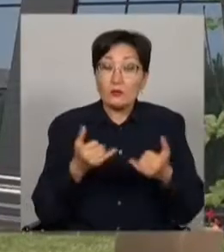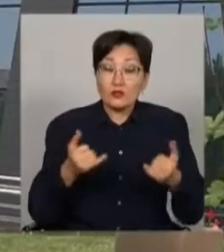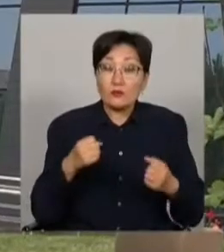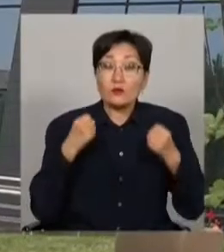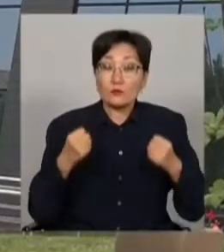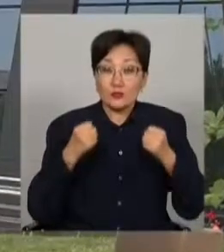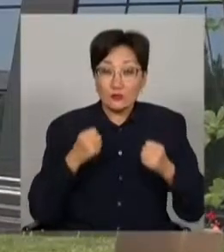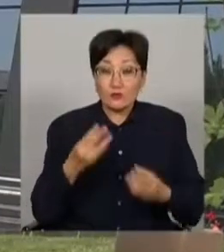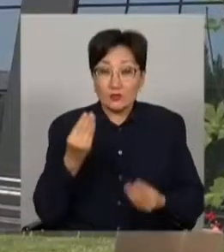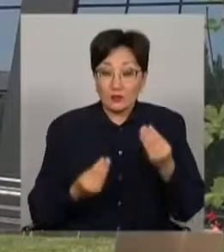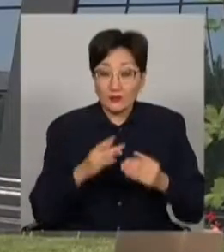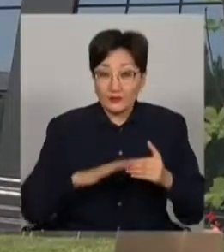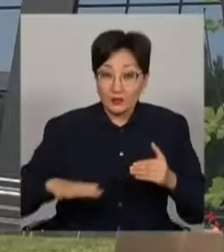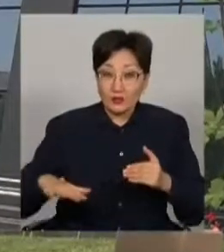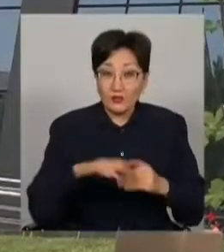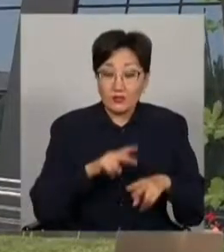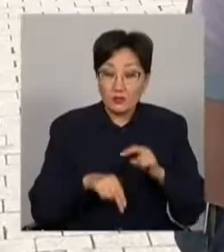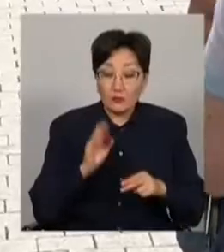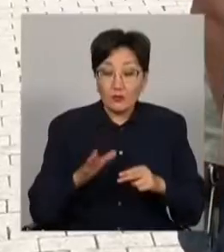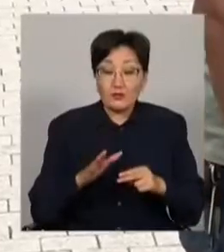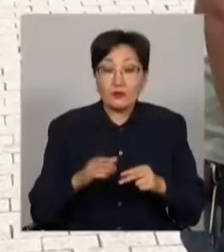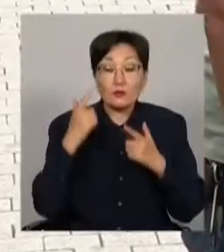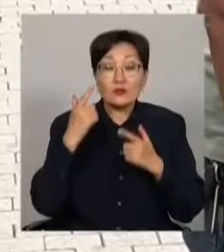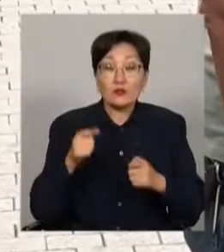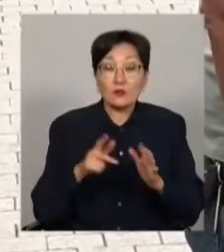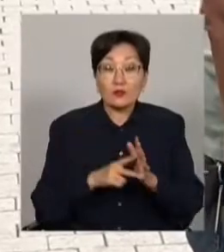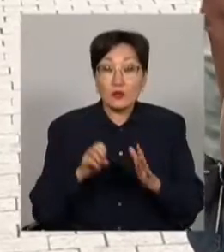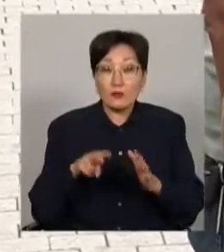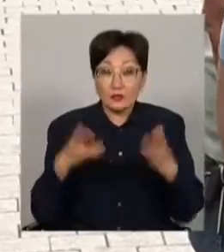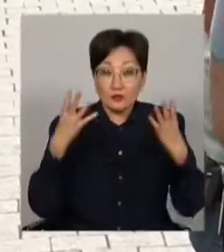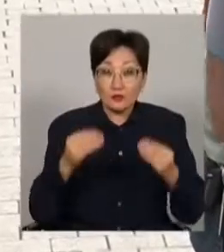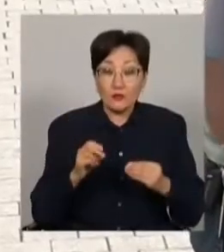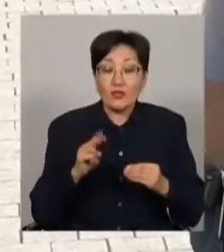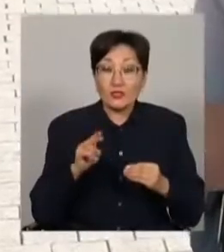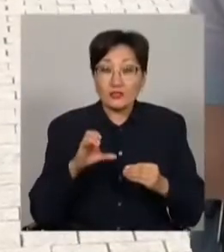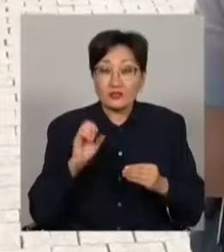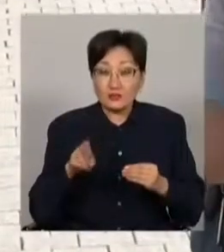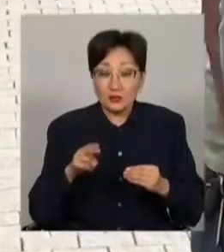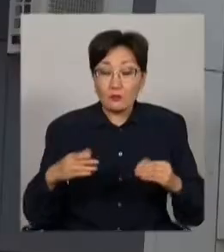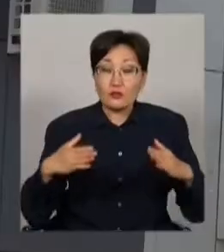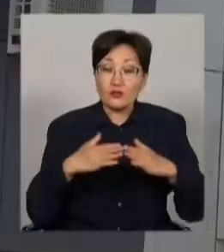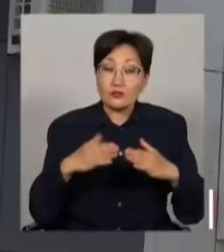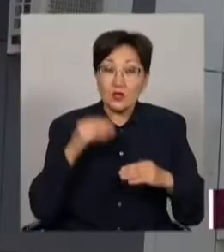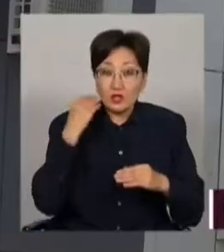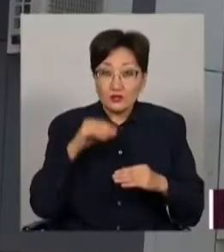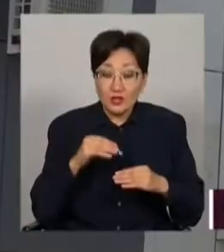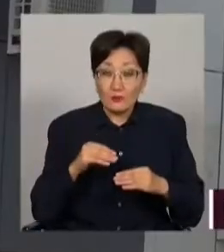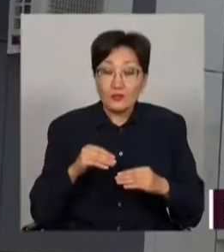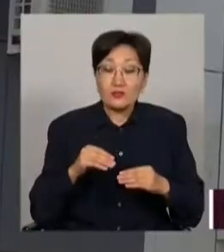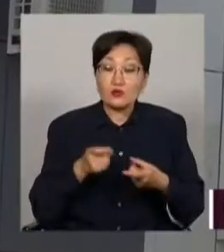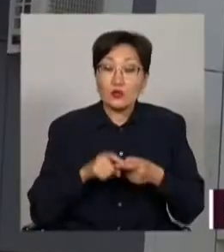спорт және ойын алаңқайлары салынады. Еске сала кетейік, 8 сәуірде пәтер иелері тұрғын үй кешенінің сапасына